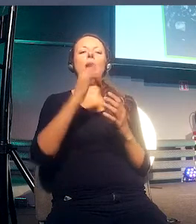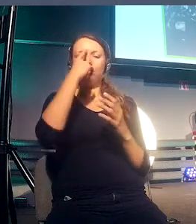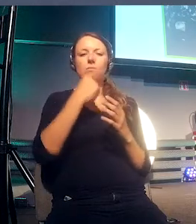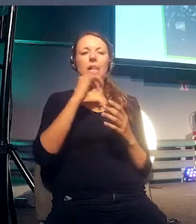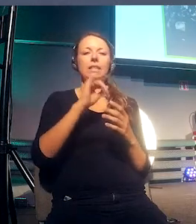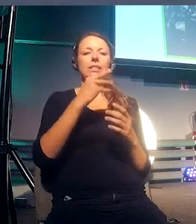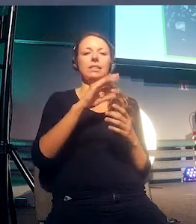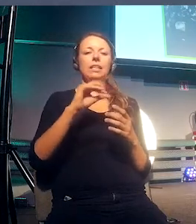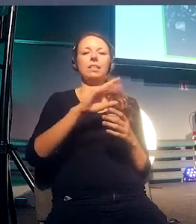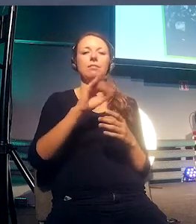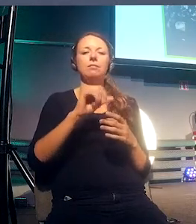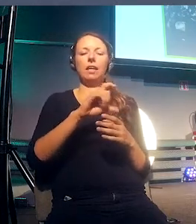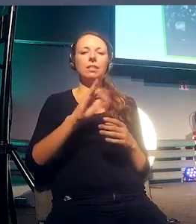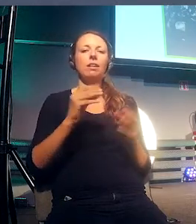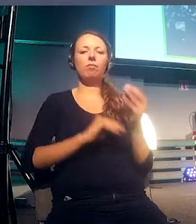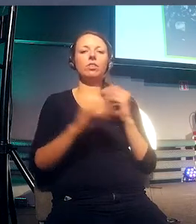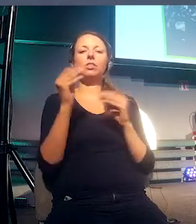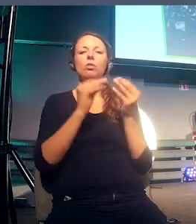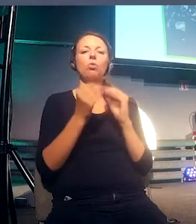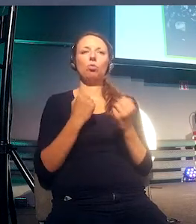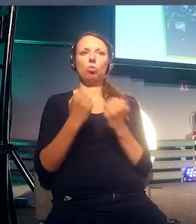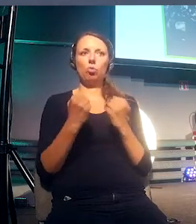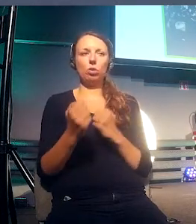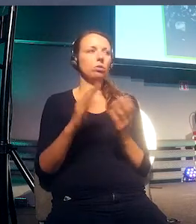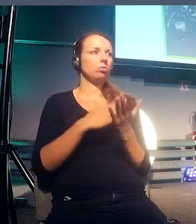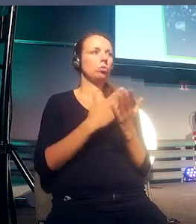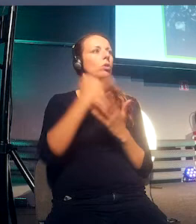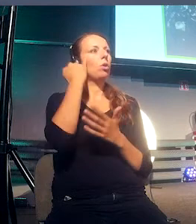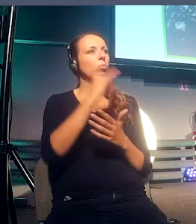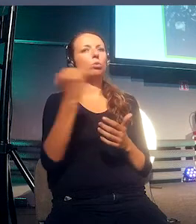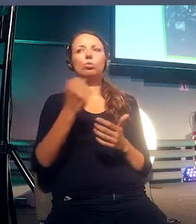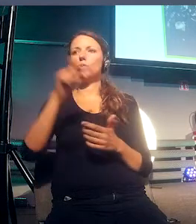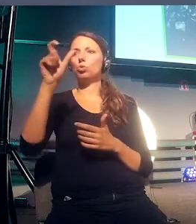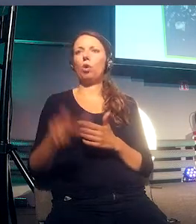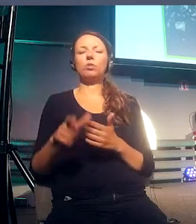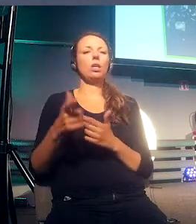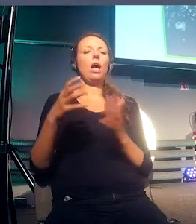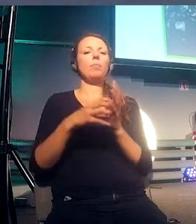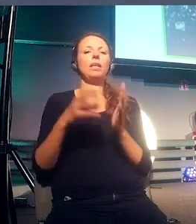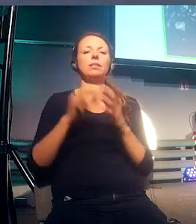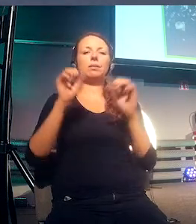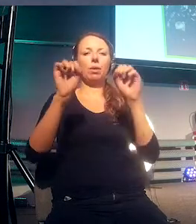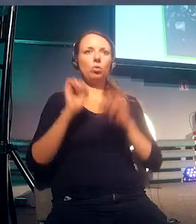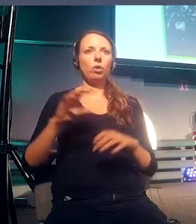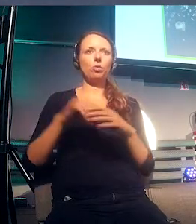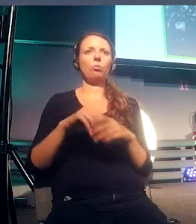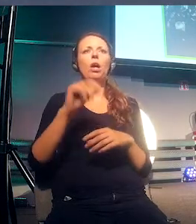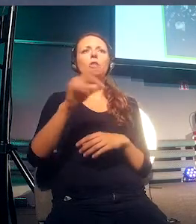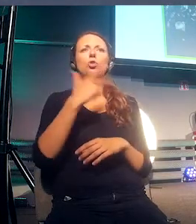skomplikowany. Typu dashboard użytkownika aplikacji bankowej, który ma 3 rory, 2